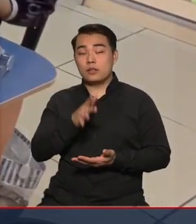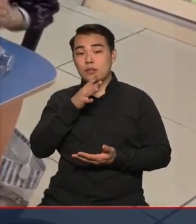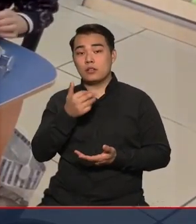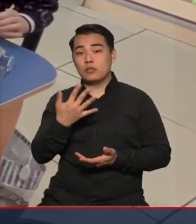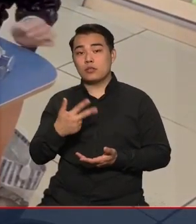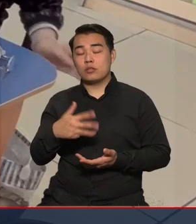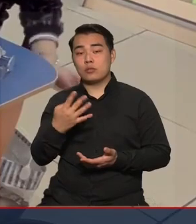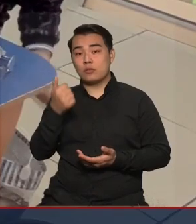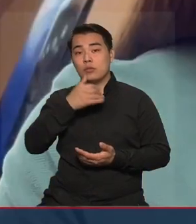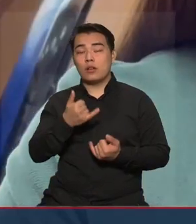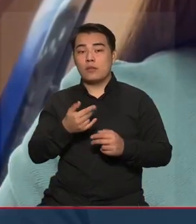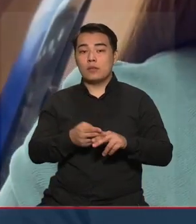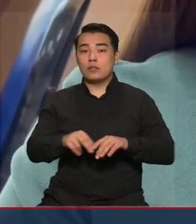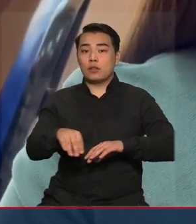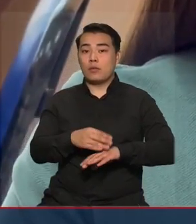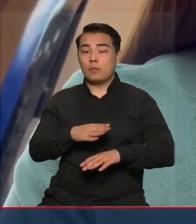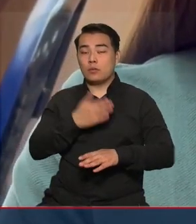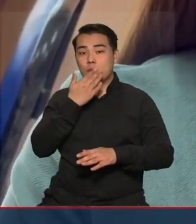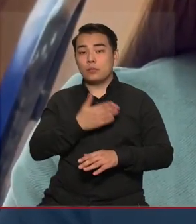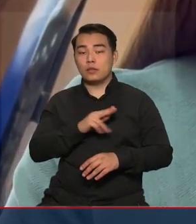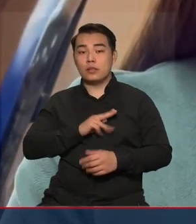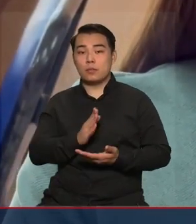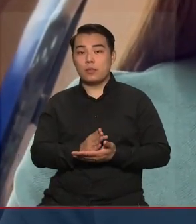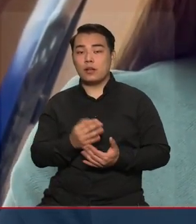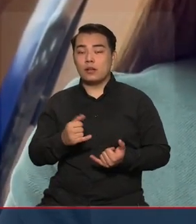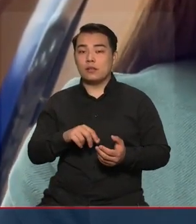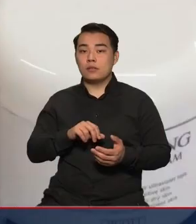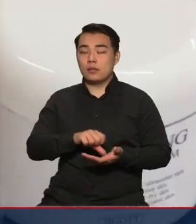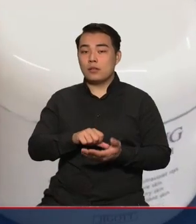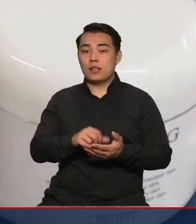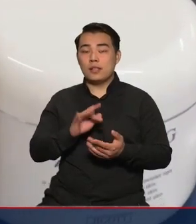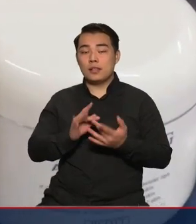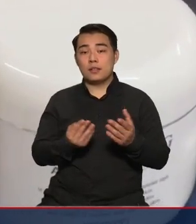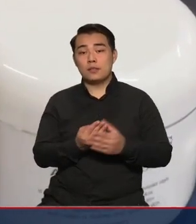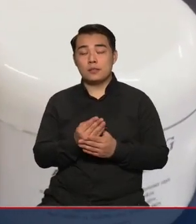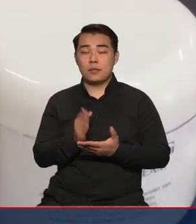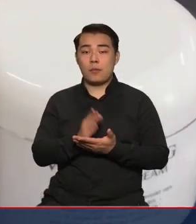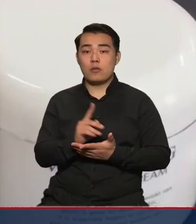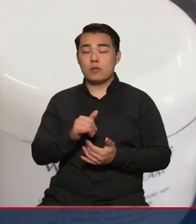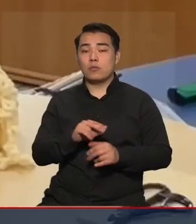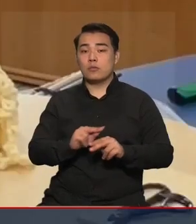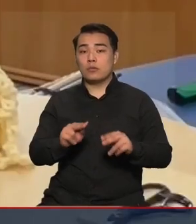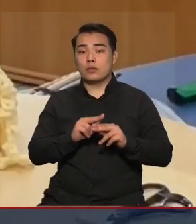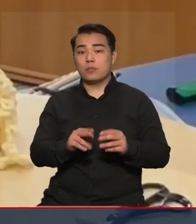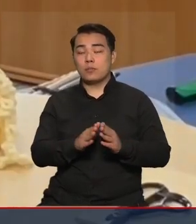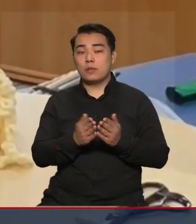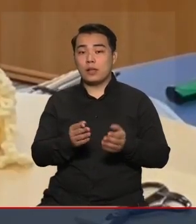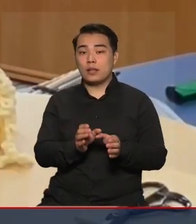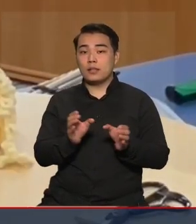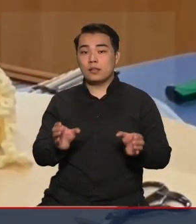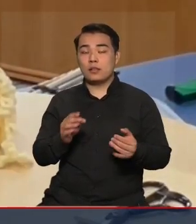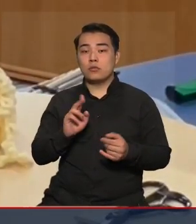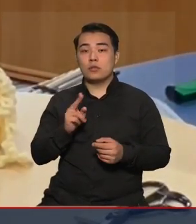В этом году вышла замуж, занимается любимым делом, активно в социальных сетях. До этого работала преподавателем в библиотеке для незрячих